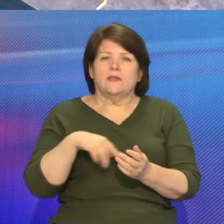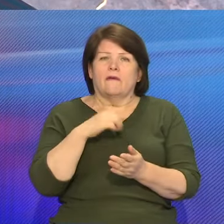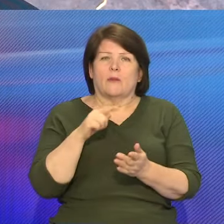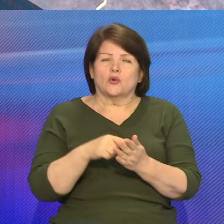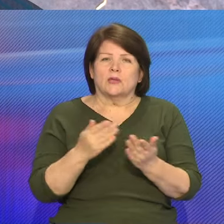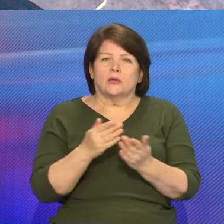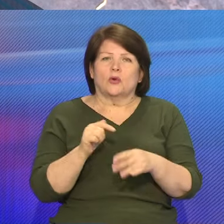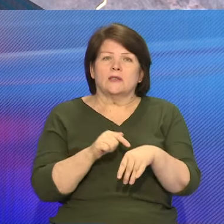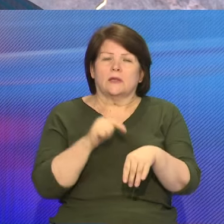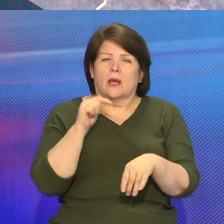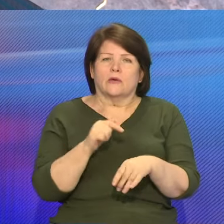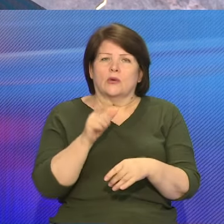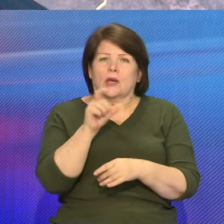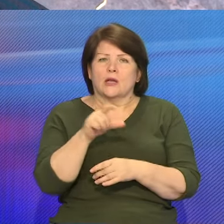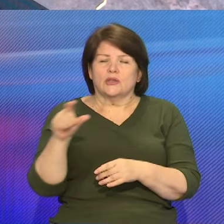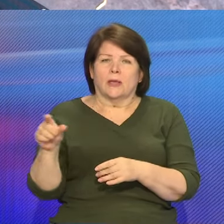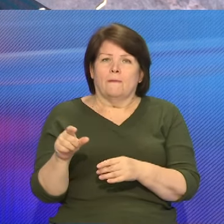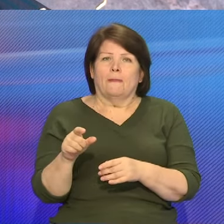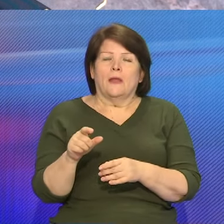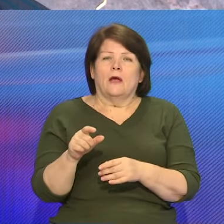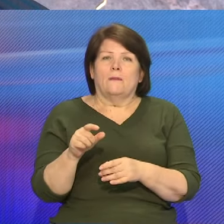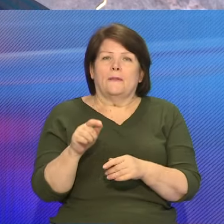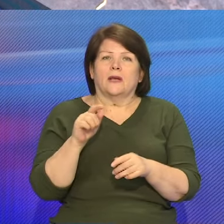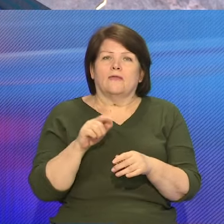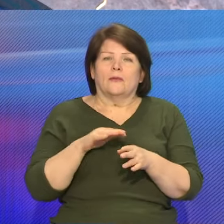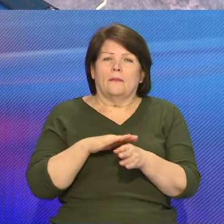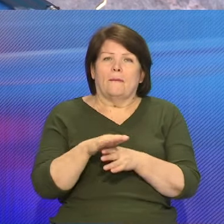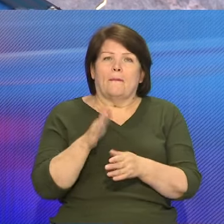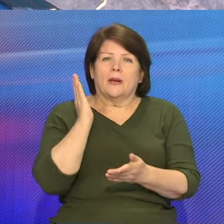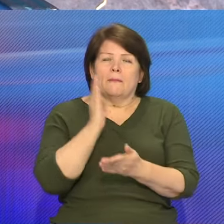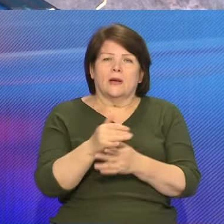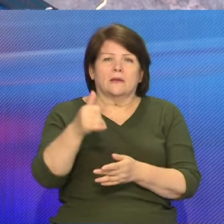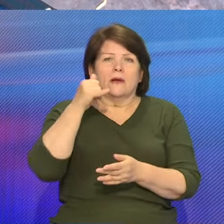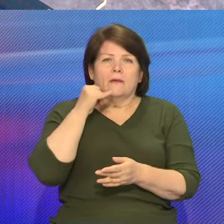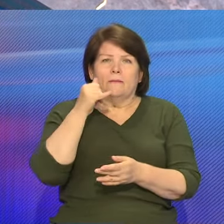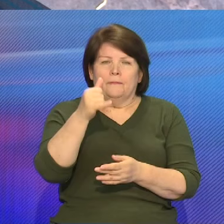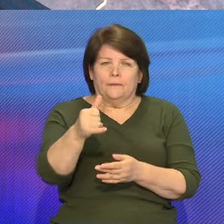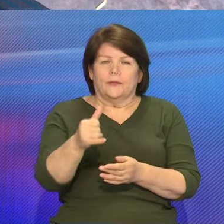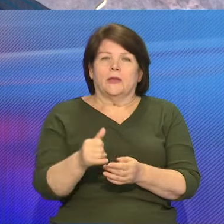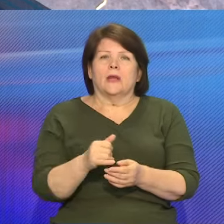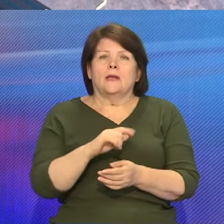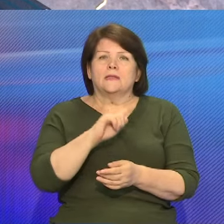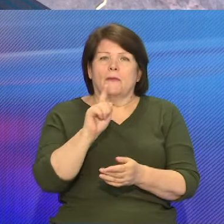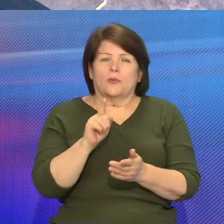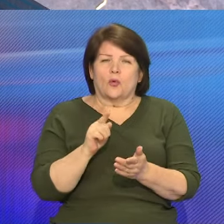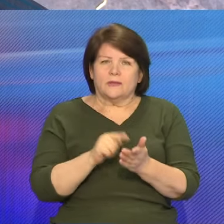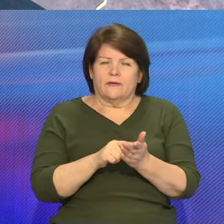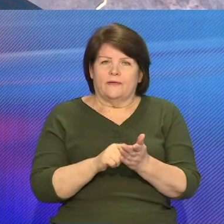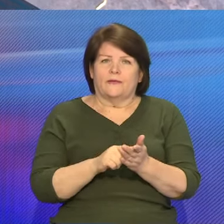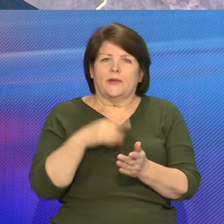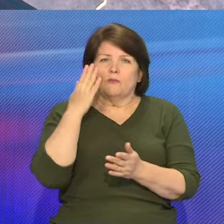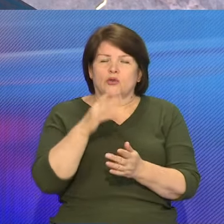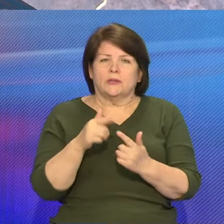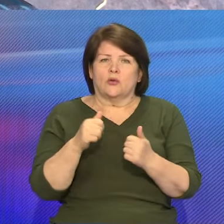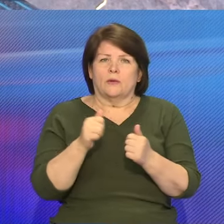всего затрагивают граждане либо при проведении прямых линий, либо при поступлении запросов в таможенные органы, мы стараемся аккумулировать